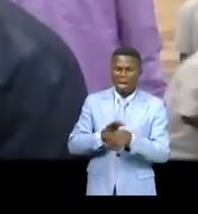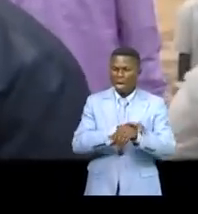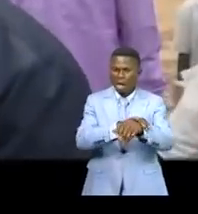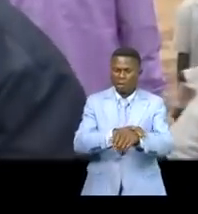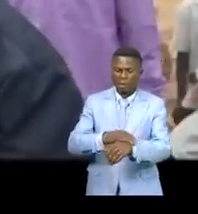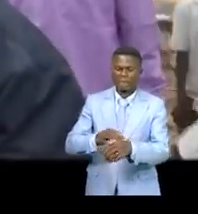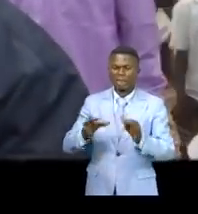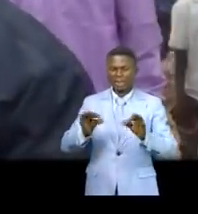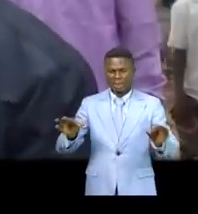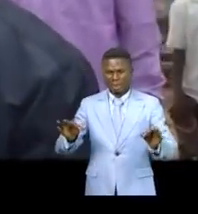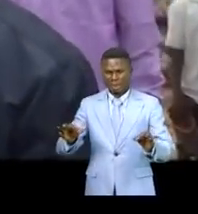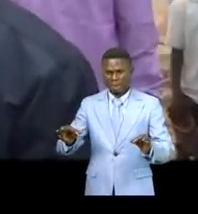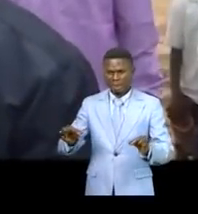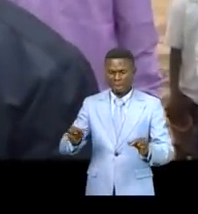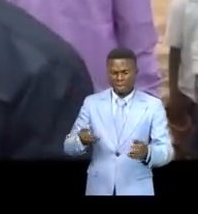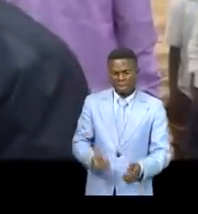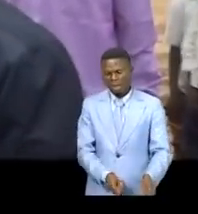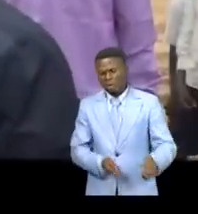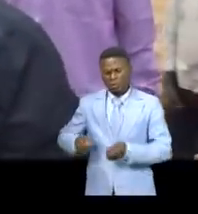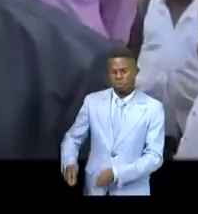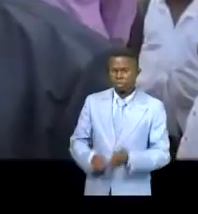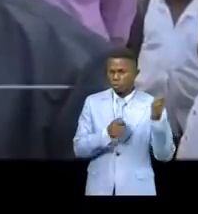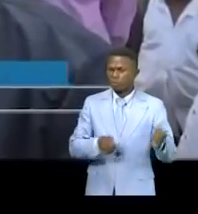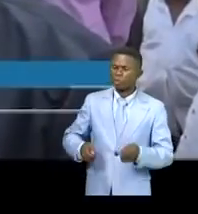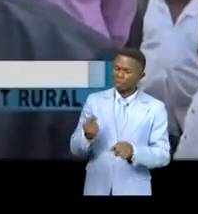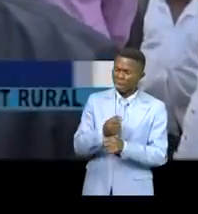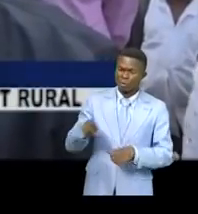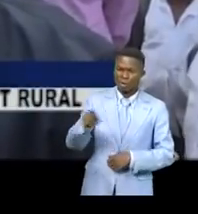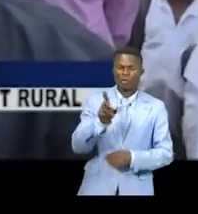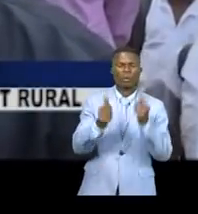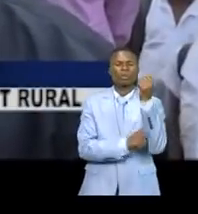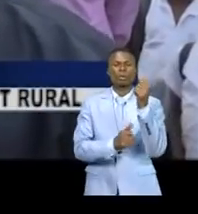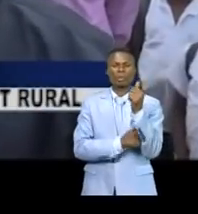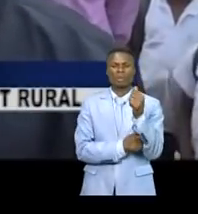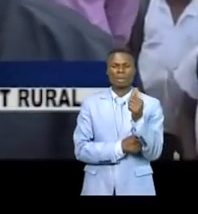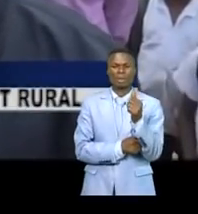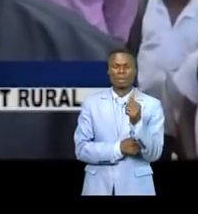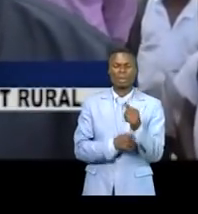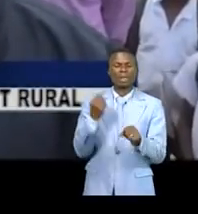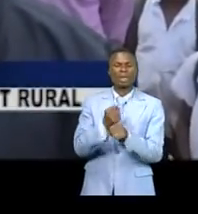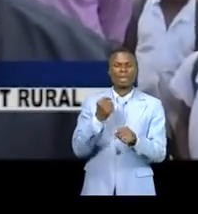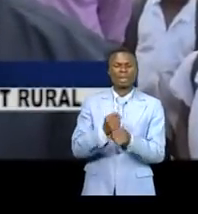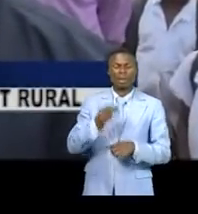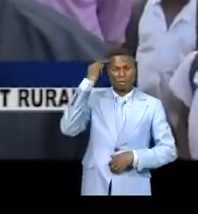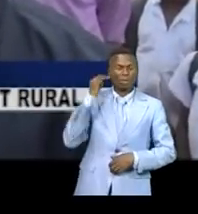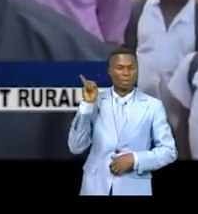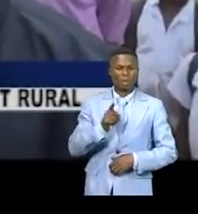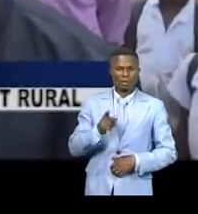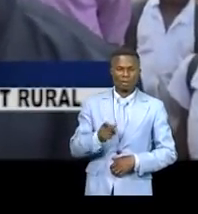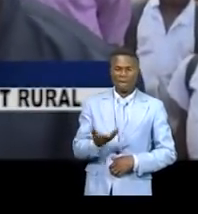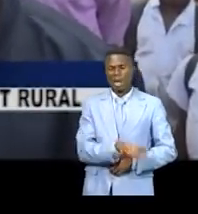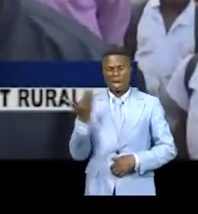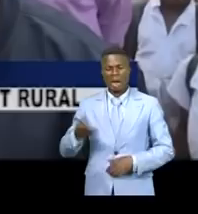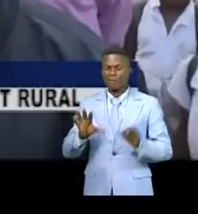Et les sables doivent être tirés par la population. Donc ce n'est pas le rôle du ministère de venir tirer les caniveaux.